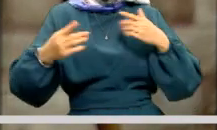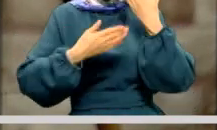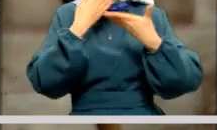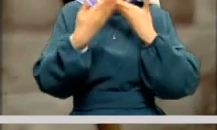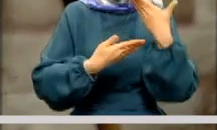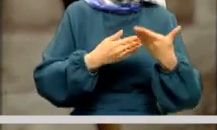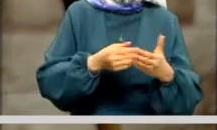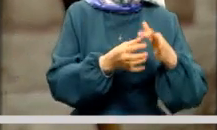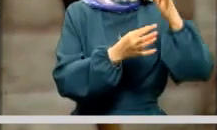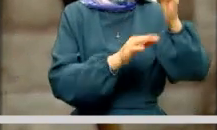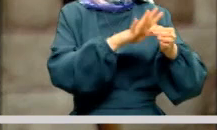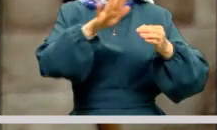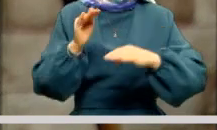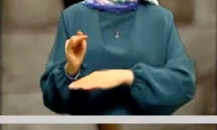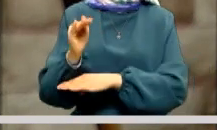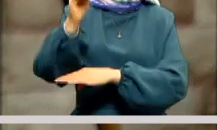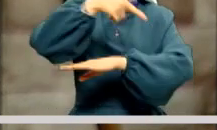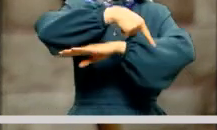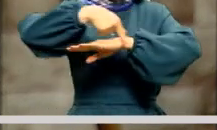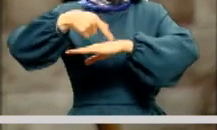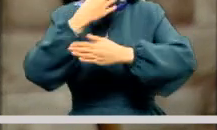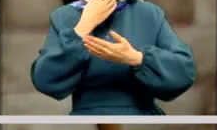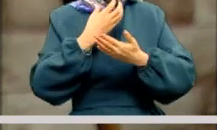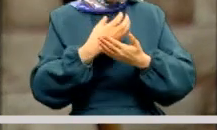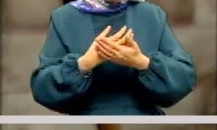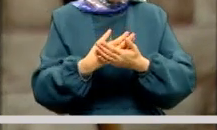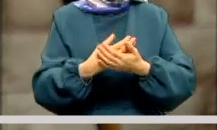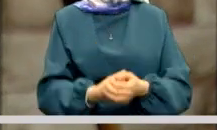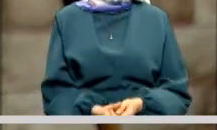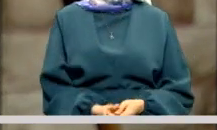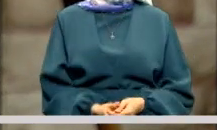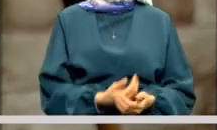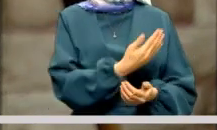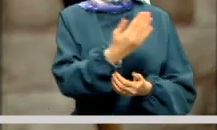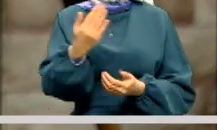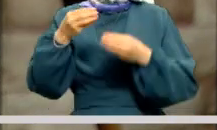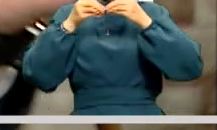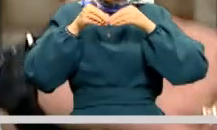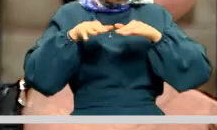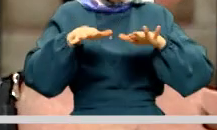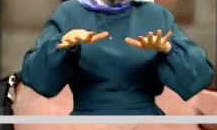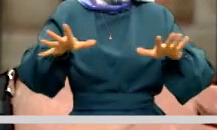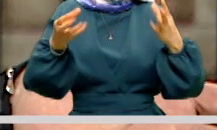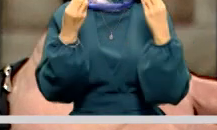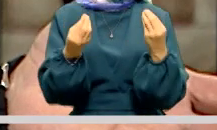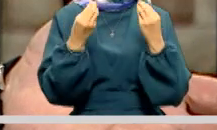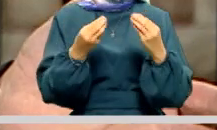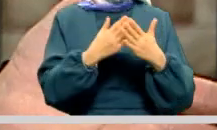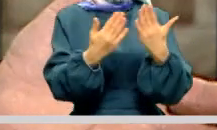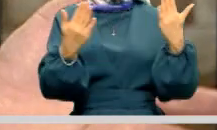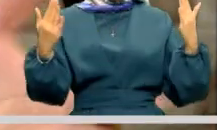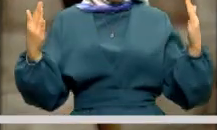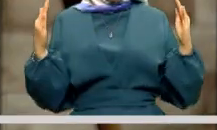İnsanın bütün yaşamını o sınırlı ömrünü de kuşatan ve oraya yayılarak güzelliği etrafında